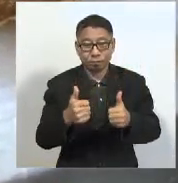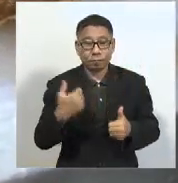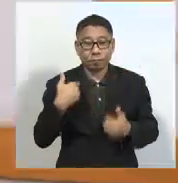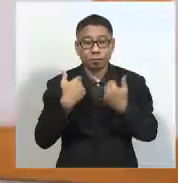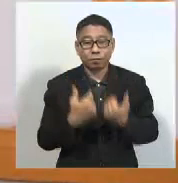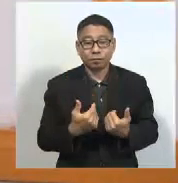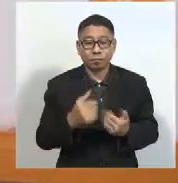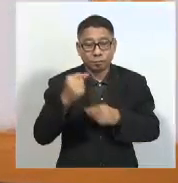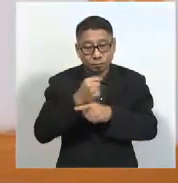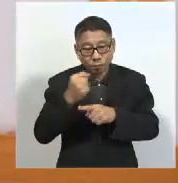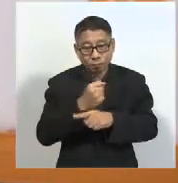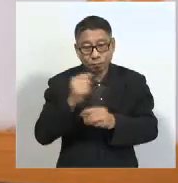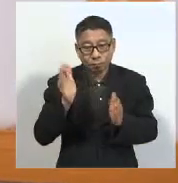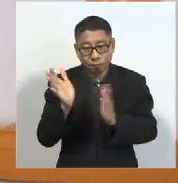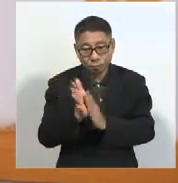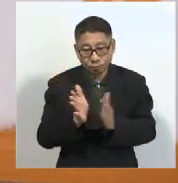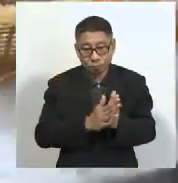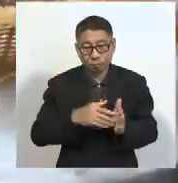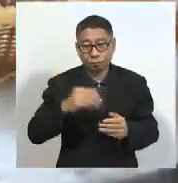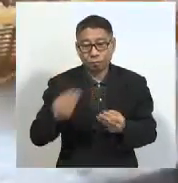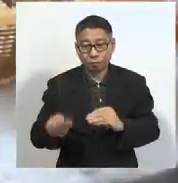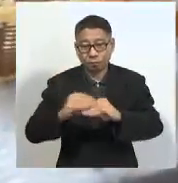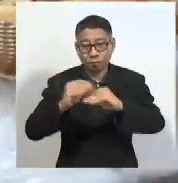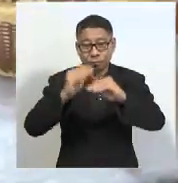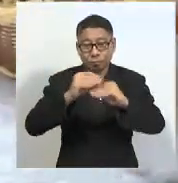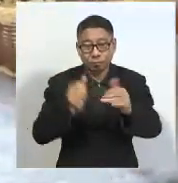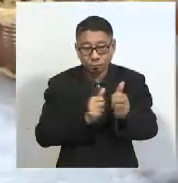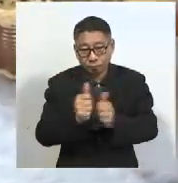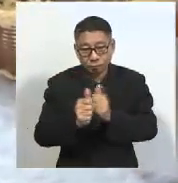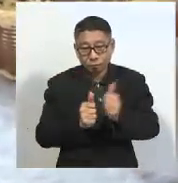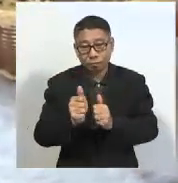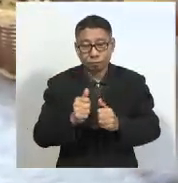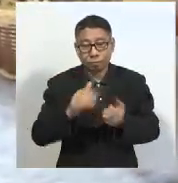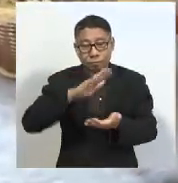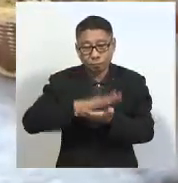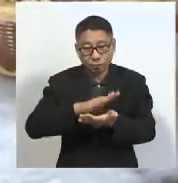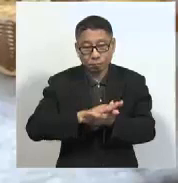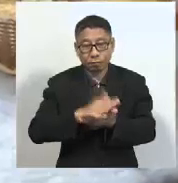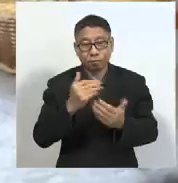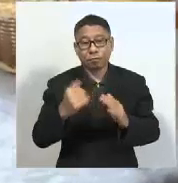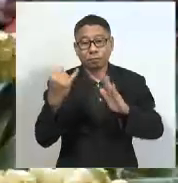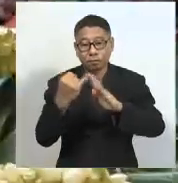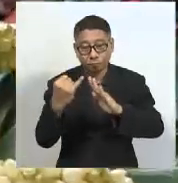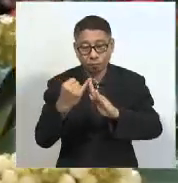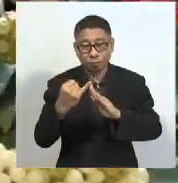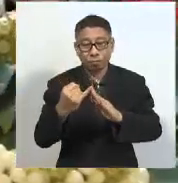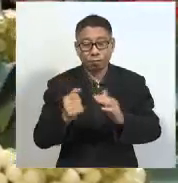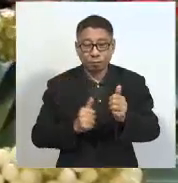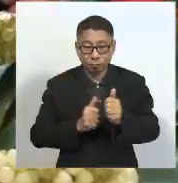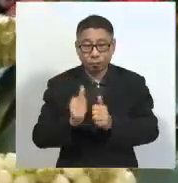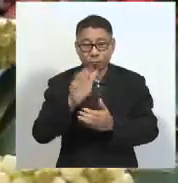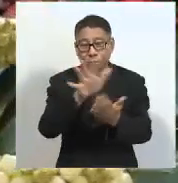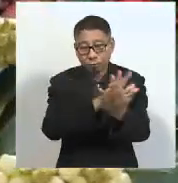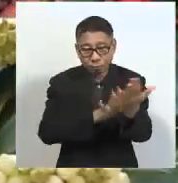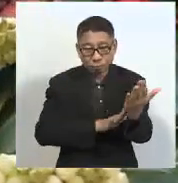ใจนะคะก็เลยฝึกทักษะกันมาเรื่อยๆจนสามารถเข้าไปแข่งขันทั้งในระดับโรงเรียนแล้วก็ระดับจังหวัดจนไปถึงระดับ